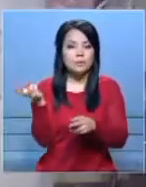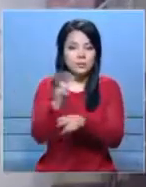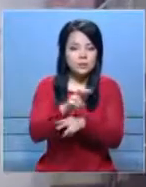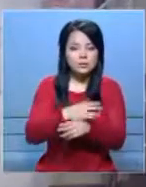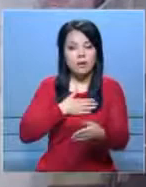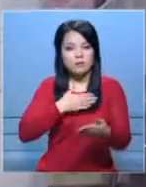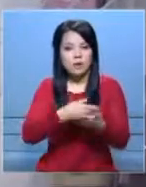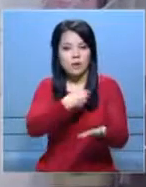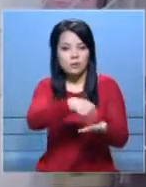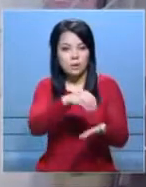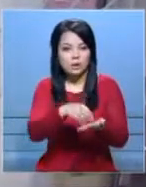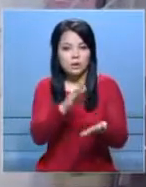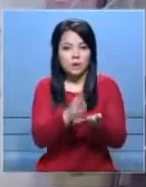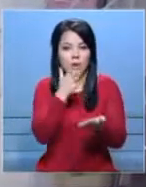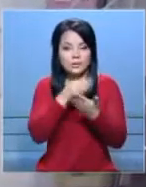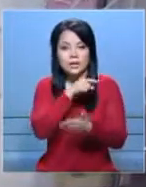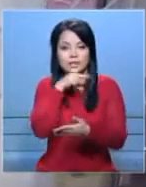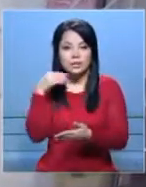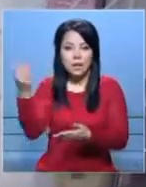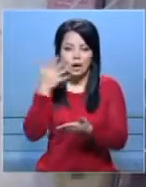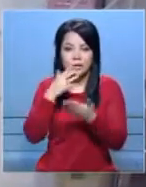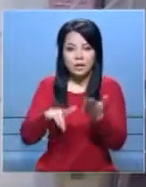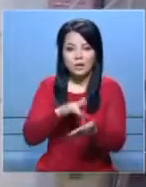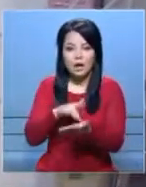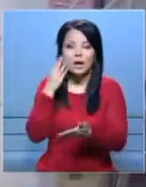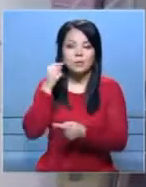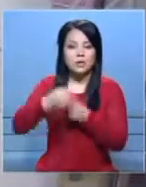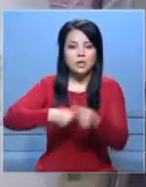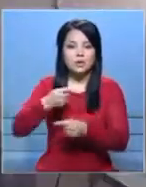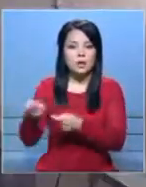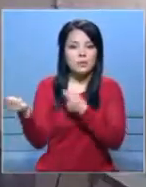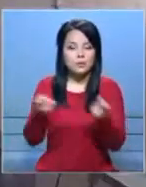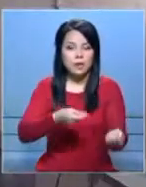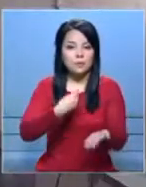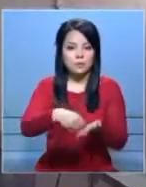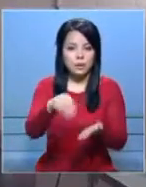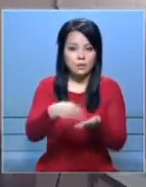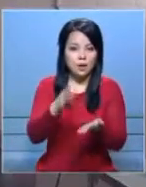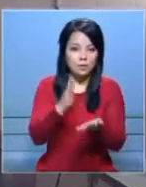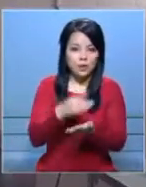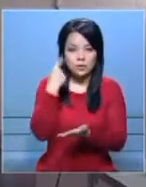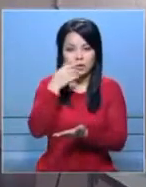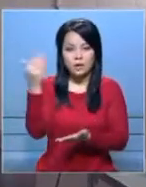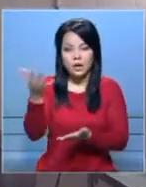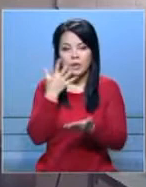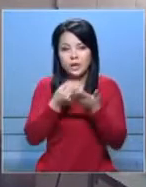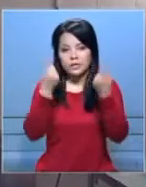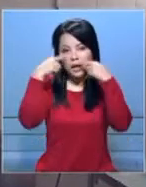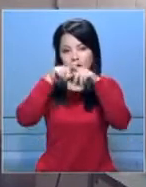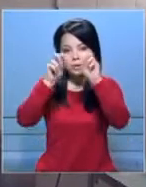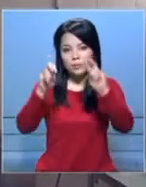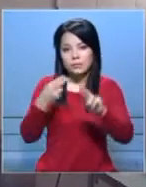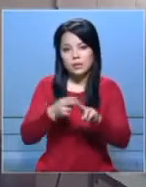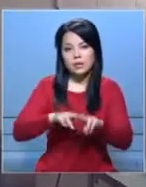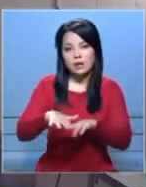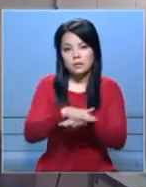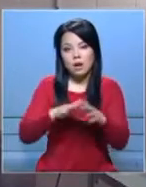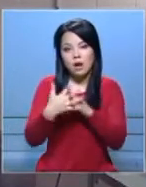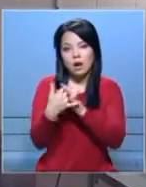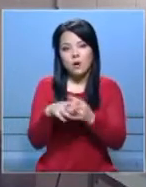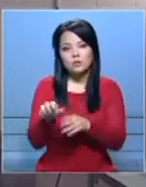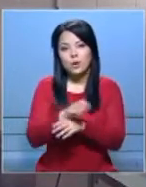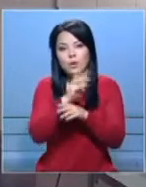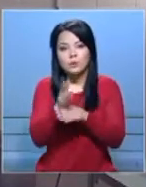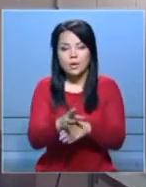кетіп отыр. Мына технологияның бәрін Ресейден Алматы арқылы алдырып отырмыз. Енді осы технологиялармен біз ауылымызды